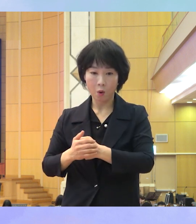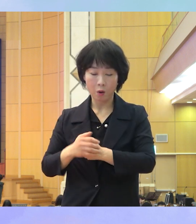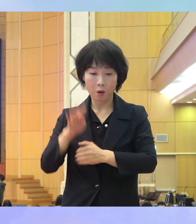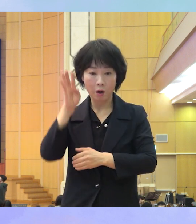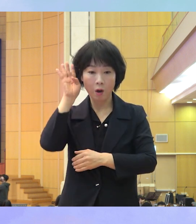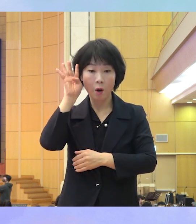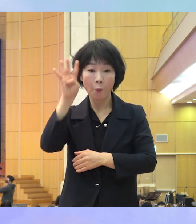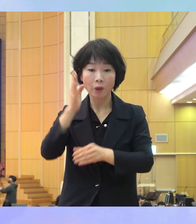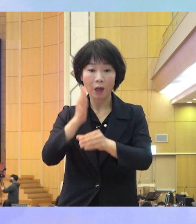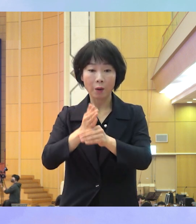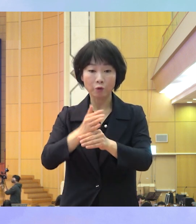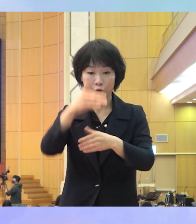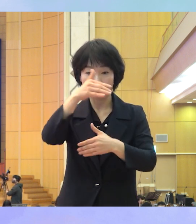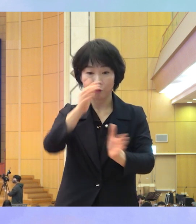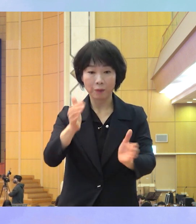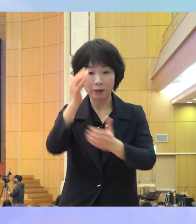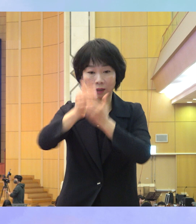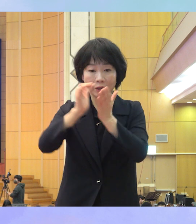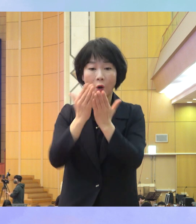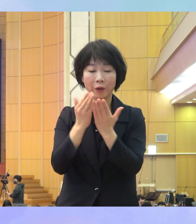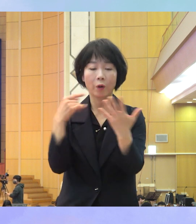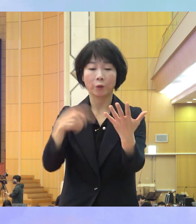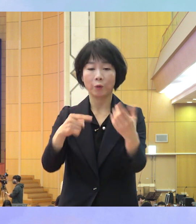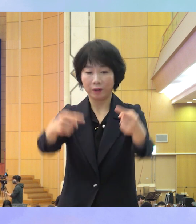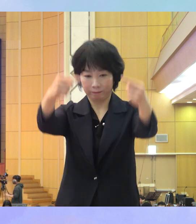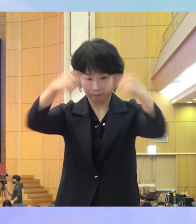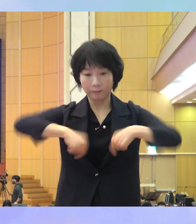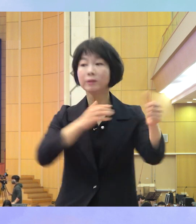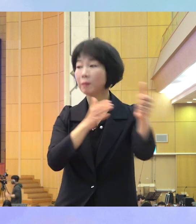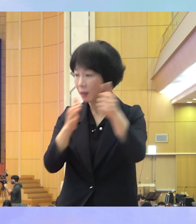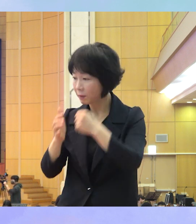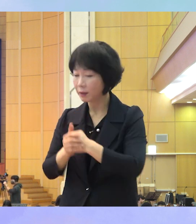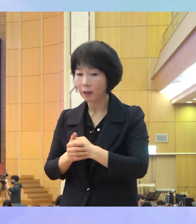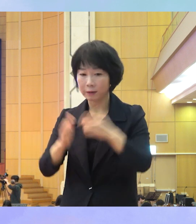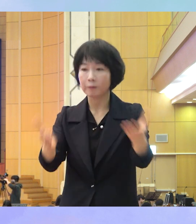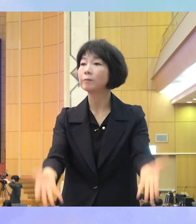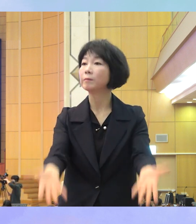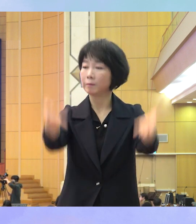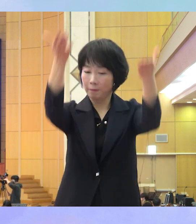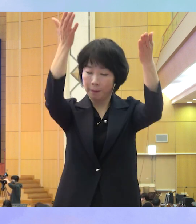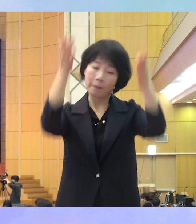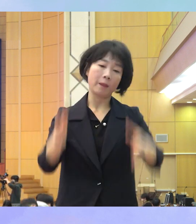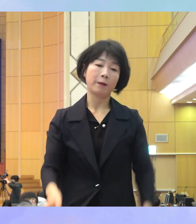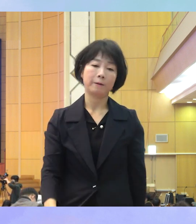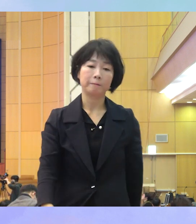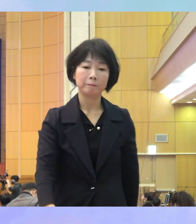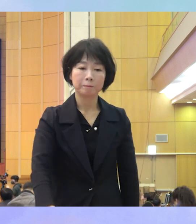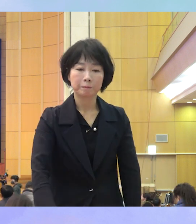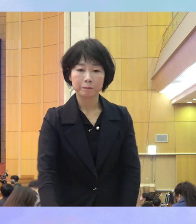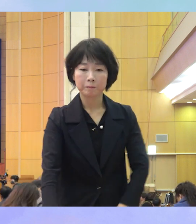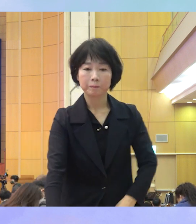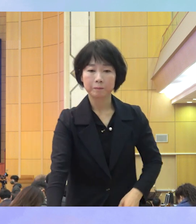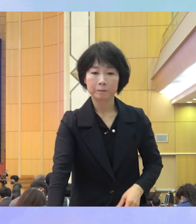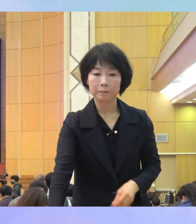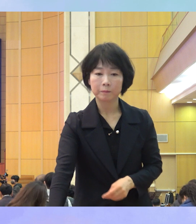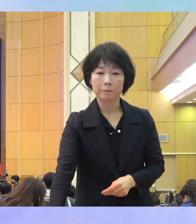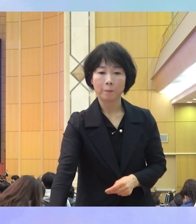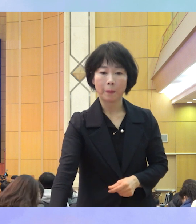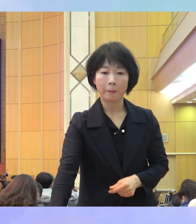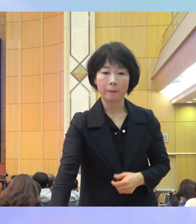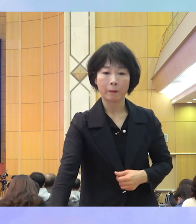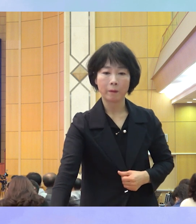또 토요일 고급 성경 교육은 있습니다. 다 그 자리에 일어나시길 바라고요. 하나님 축복해